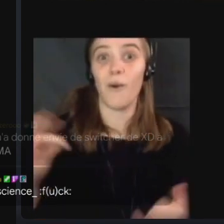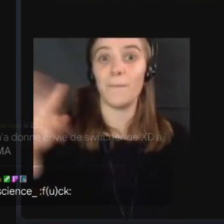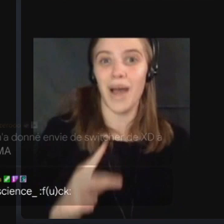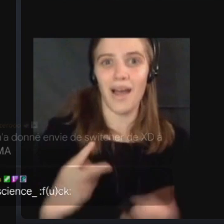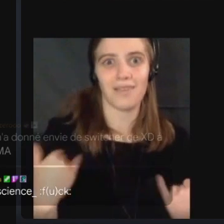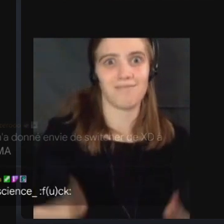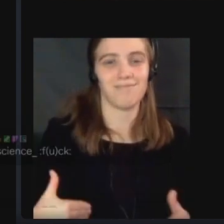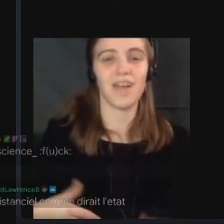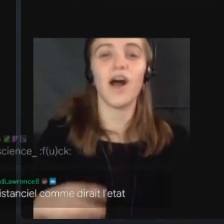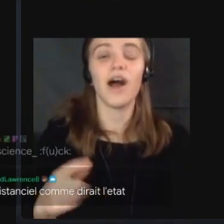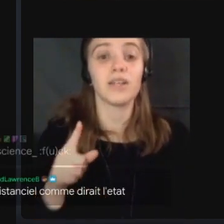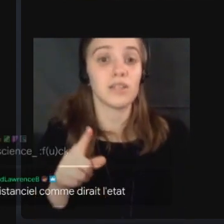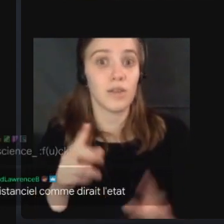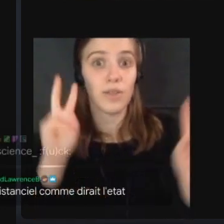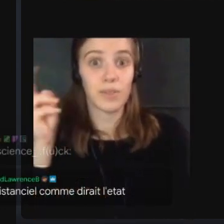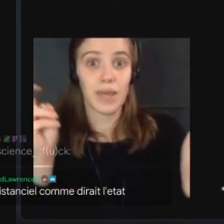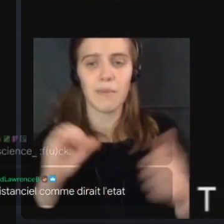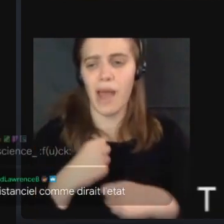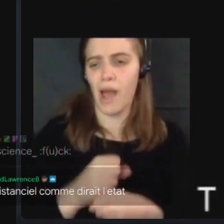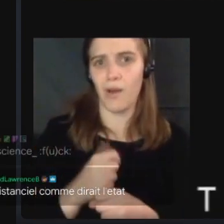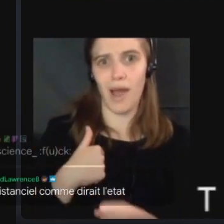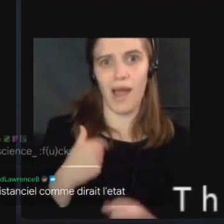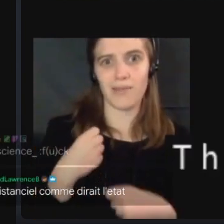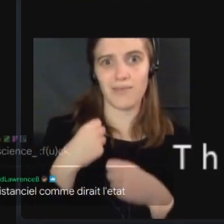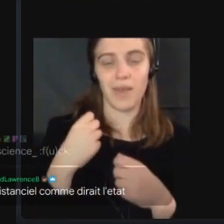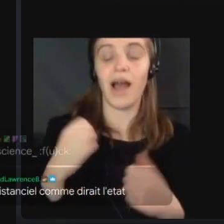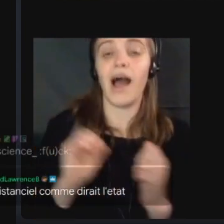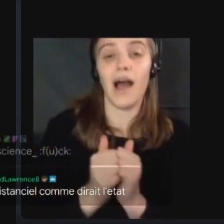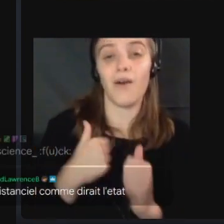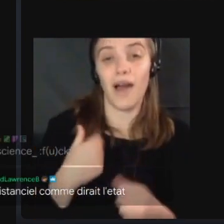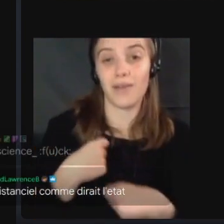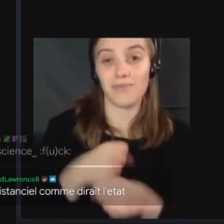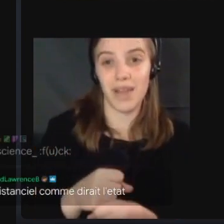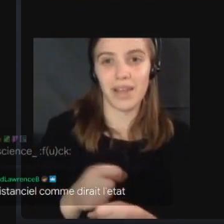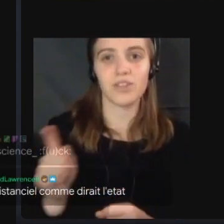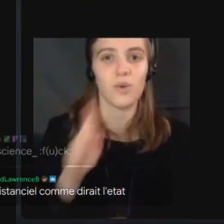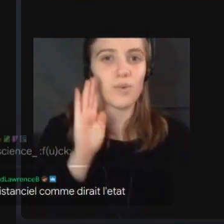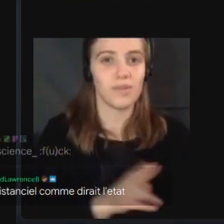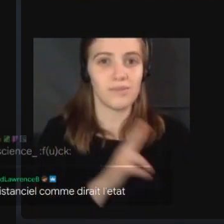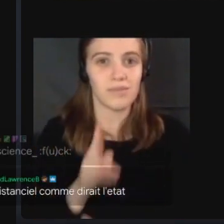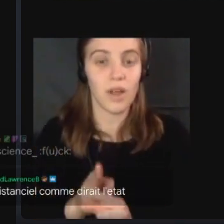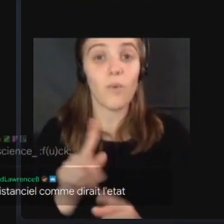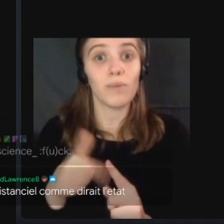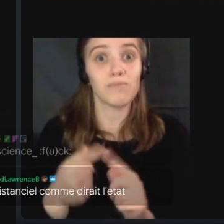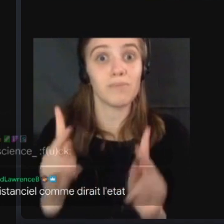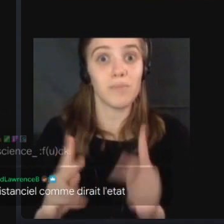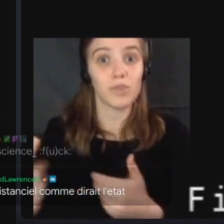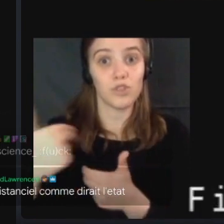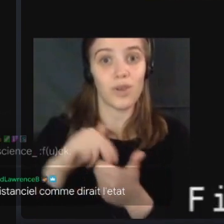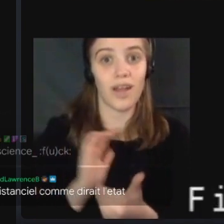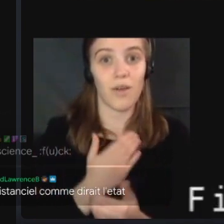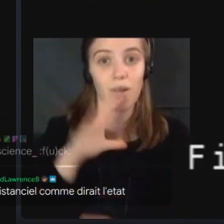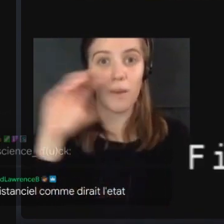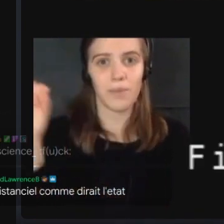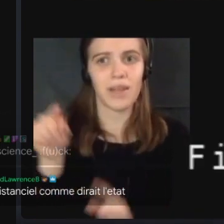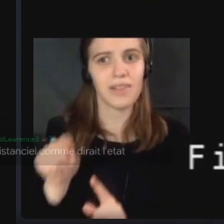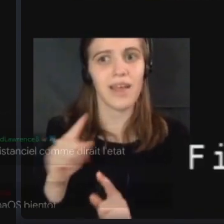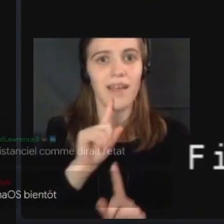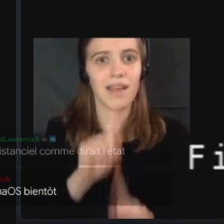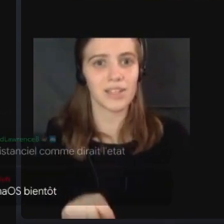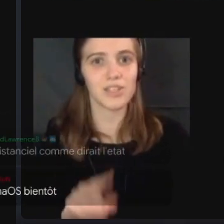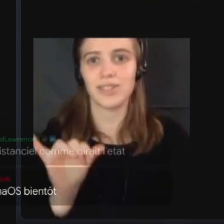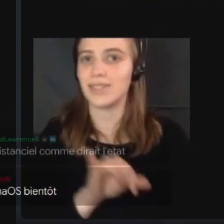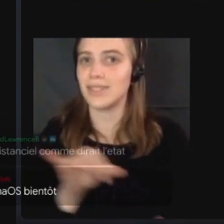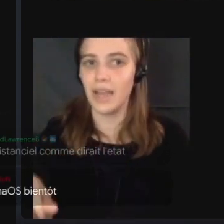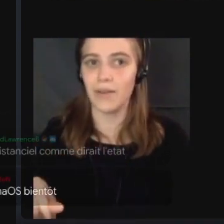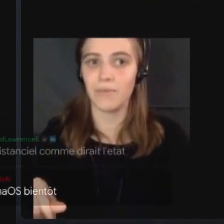comment se déplacer dans les conférences Figma Config avec sa card. On va écouter. Je pense que le plus gros est passé. Alors, en effet, ils n'ont